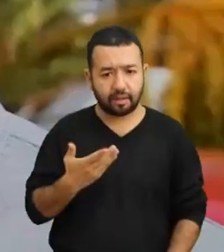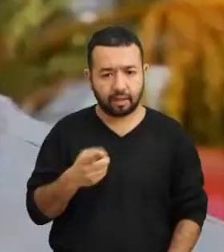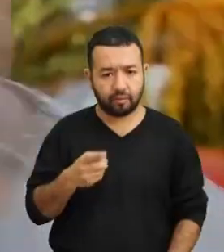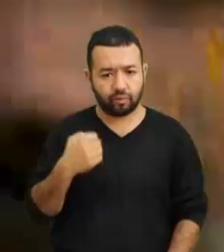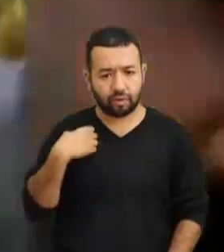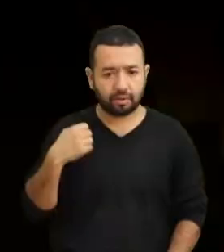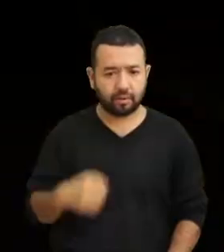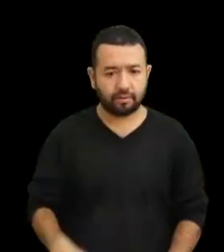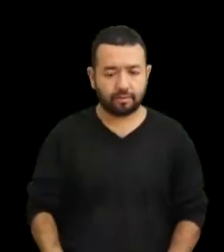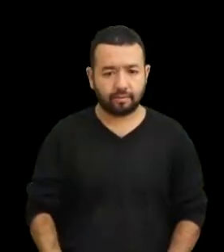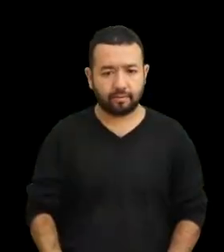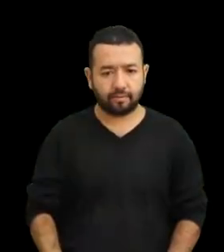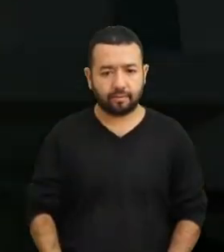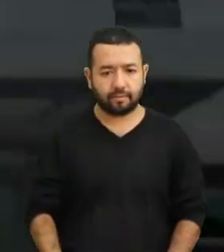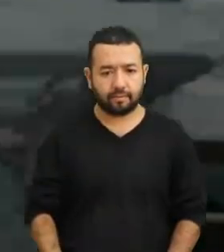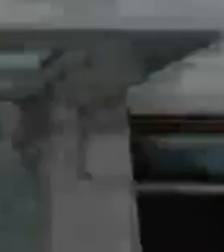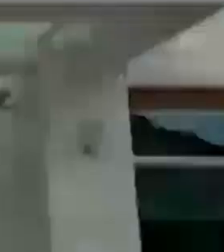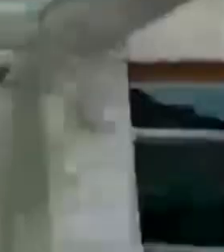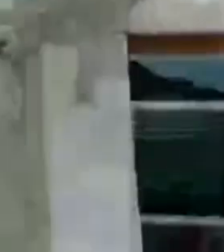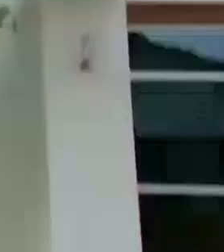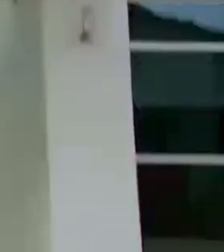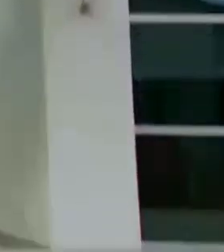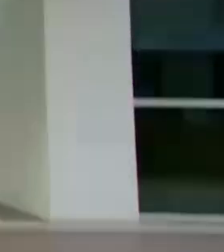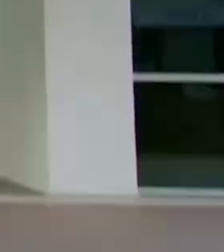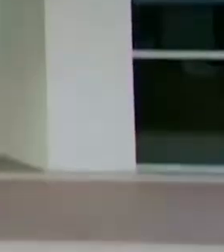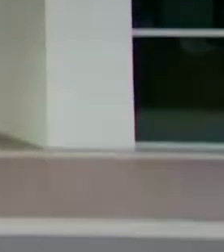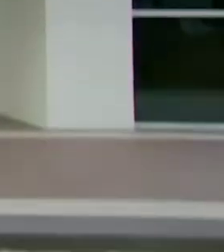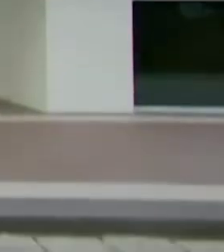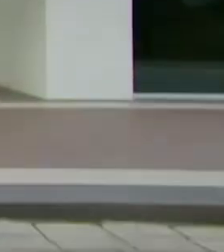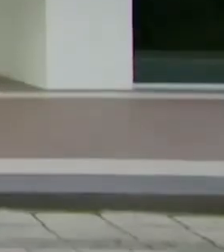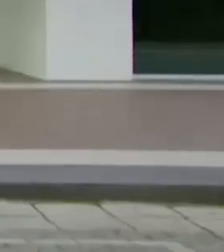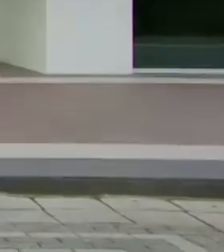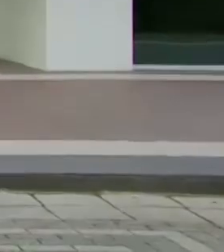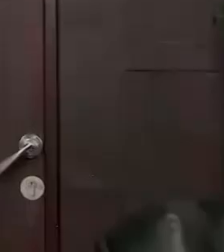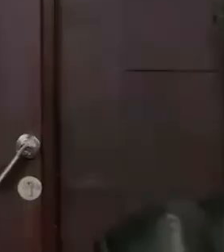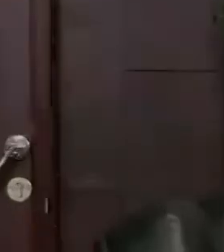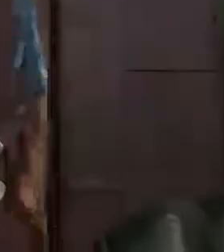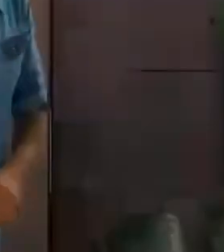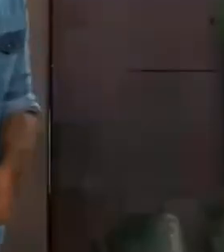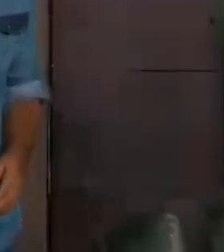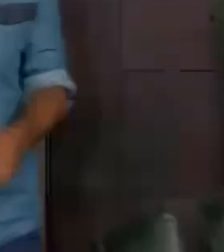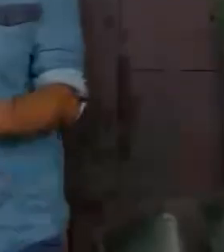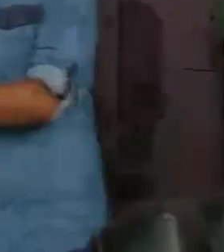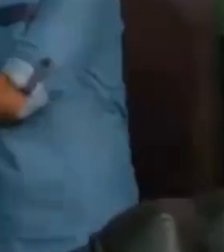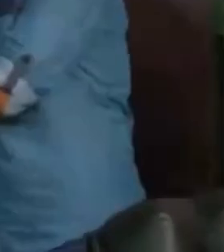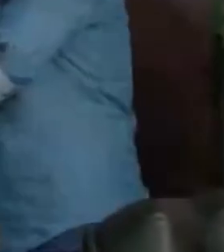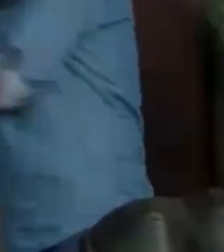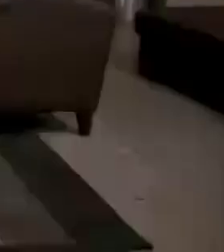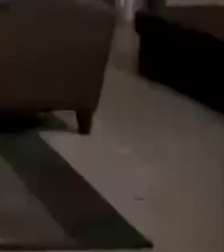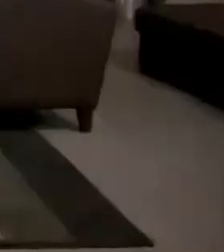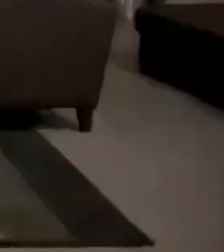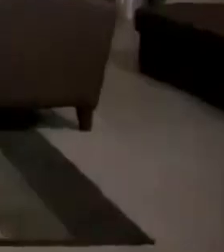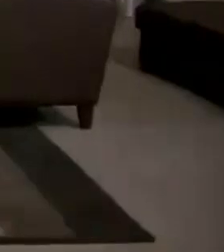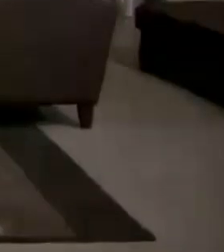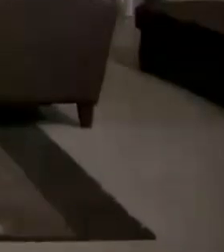İşte bu hareket. Nurhan'ın gözüne bir yumruk. Sarp'ın şirket binası. Sarp ağzı kulaklarında ofisine girdi.